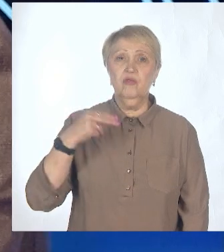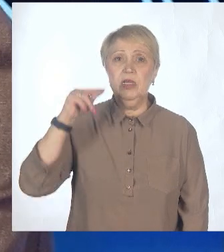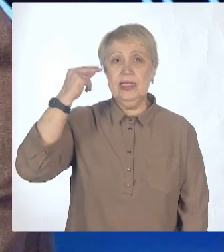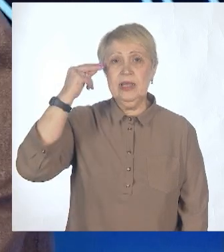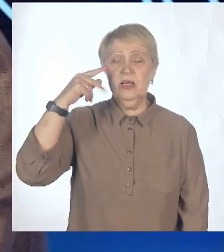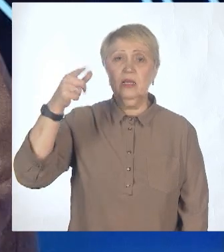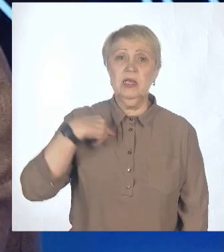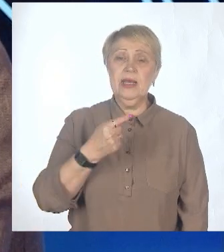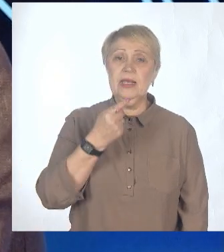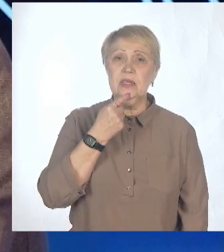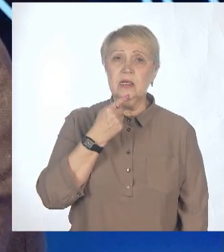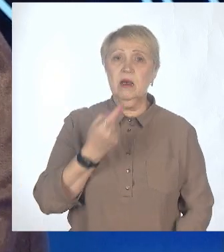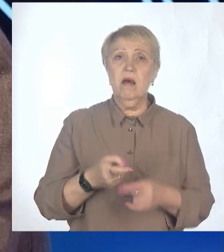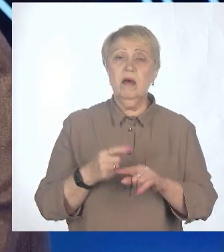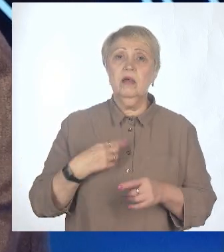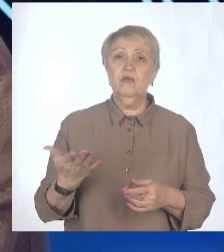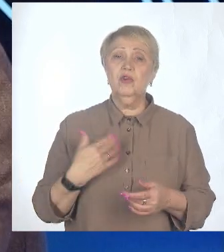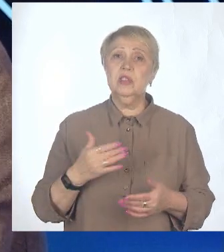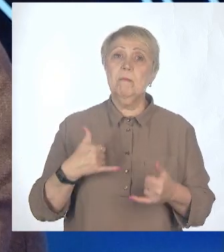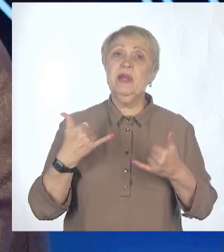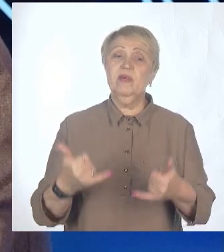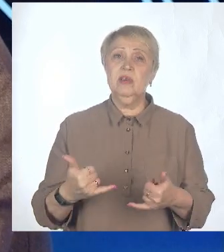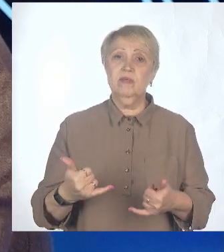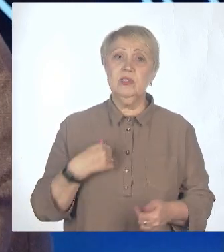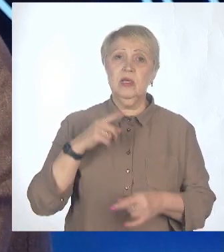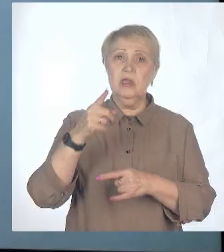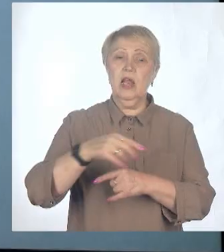или обязательно? Вот что-то такое. Наше дальневосточное что-то.